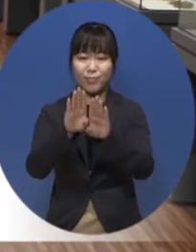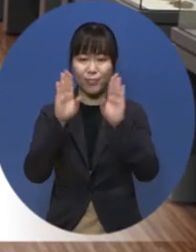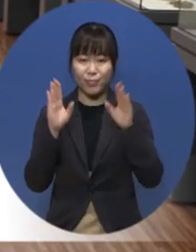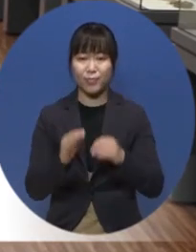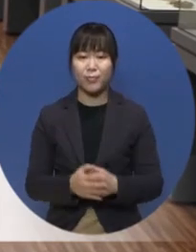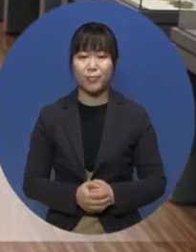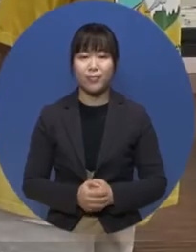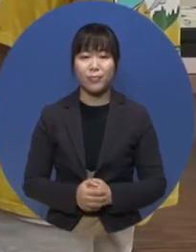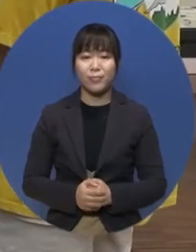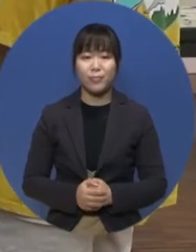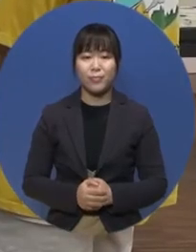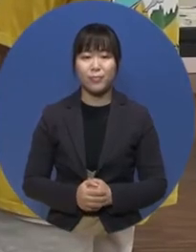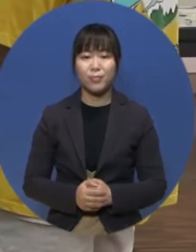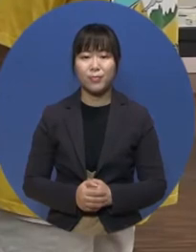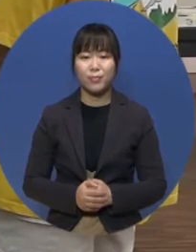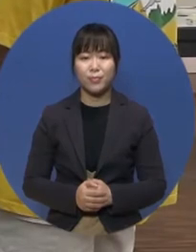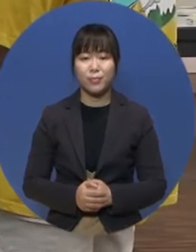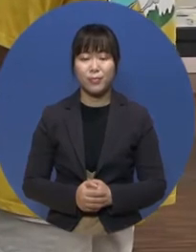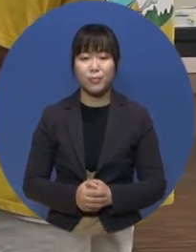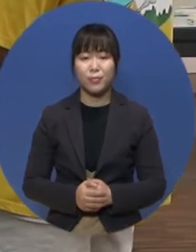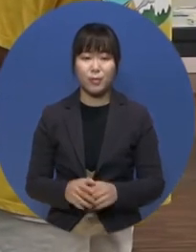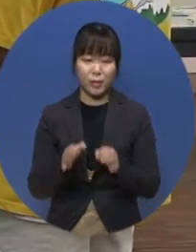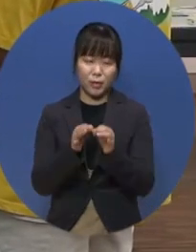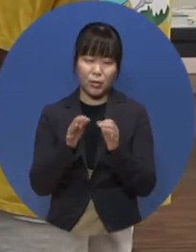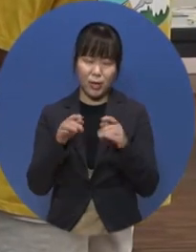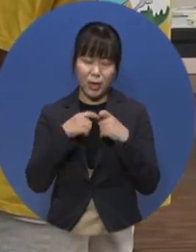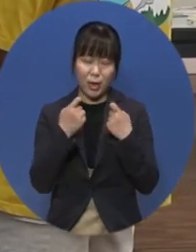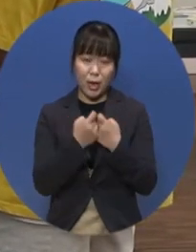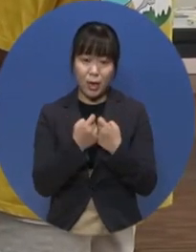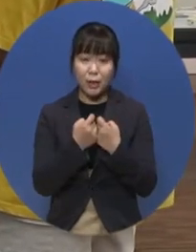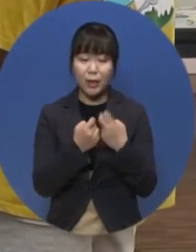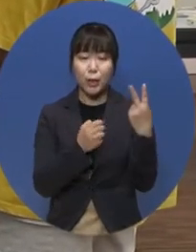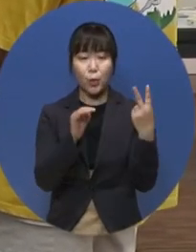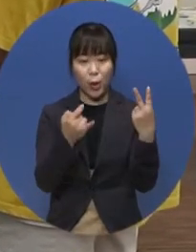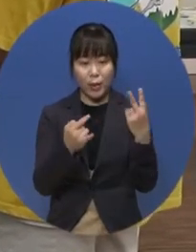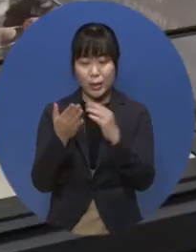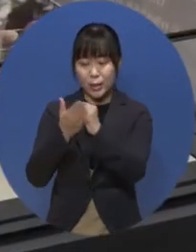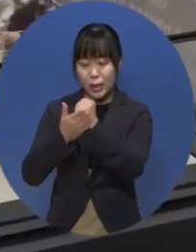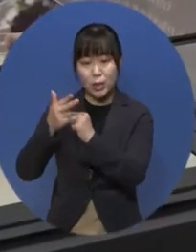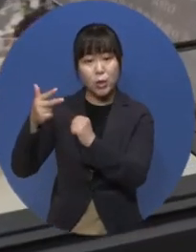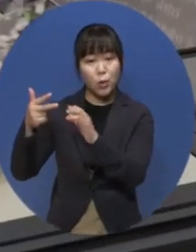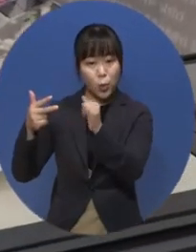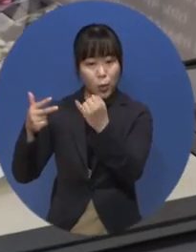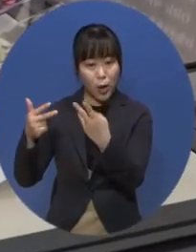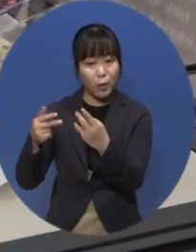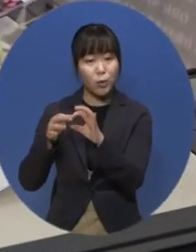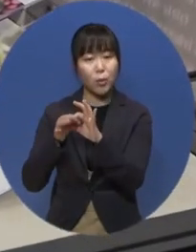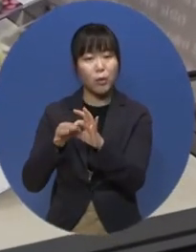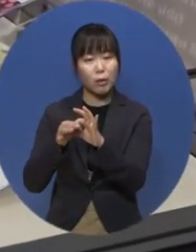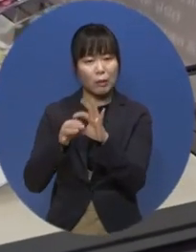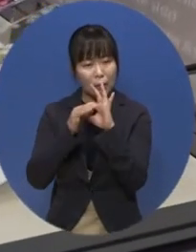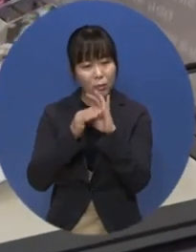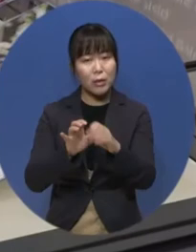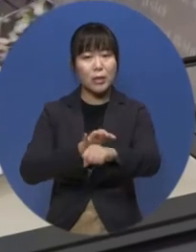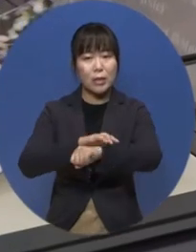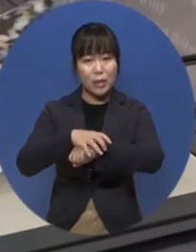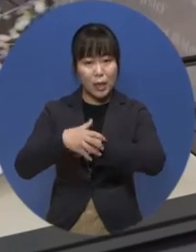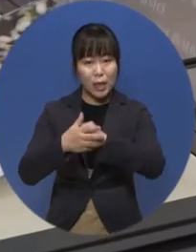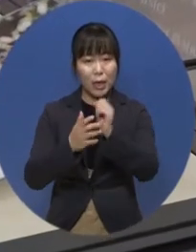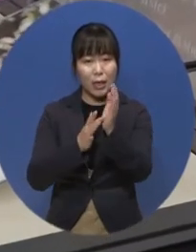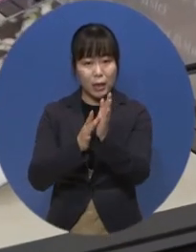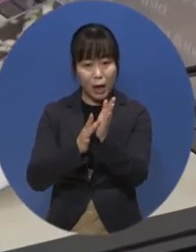되셨습니다 그동안 약초 개인전 이외 사진전 7회 를 통해 꾸준히 세계